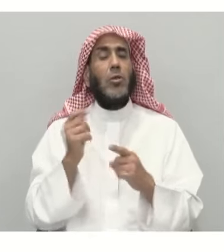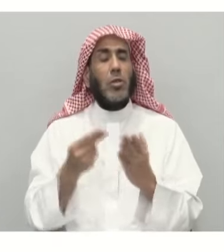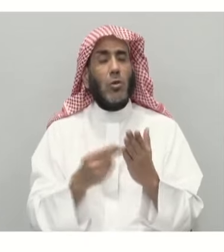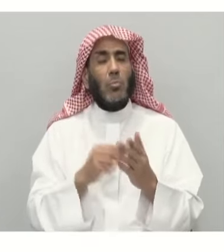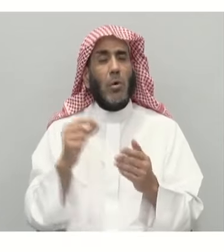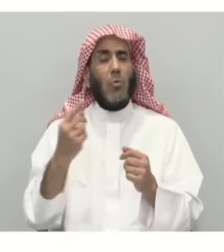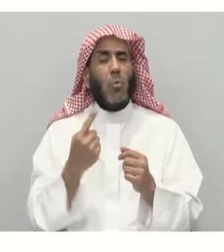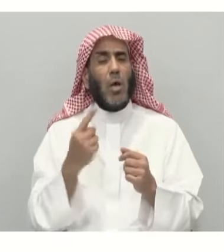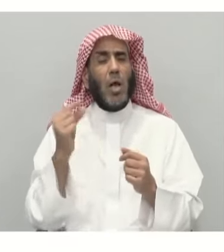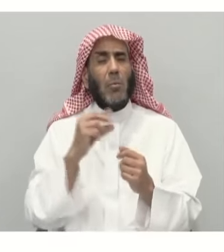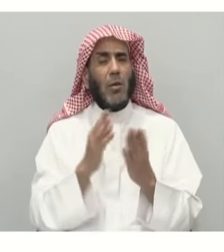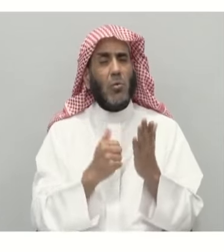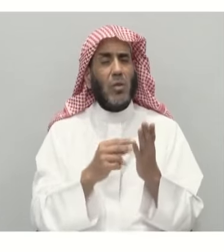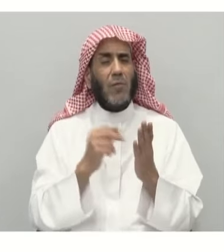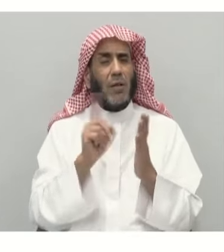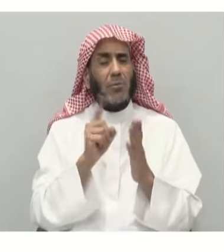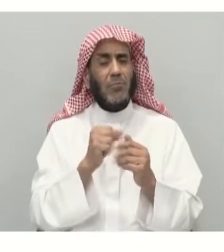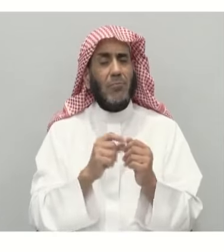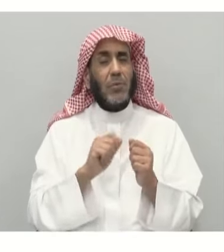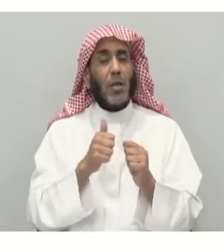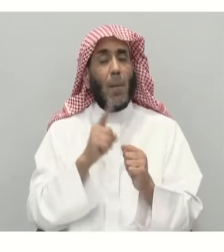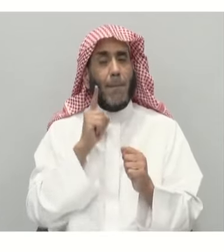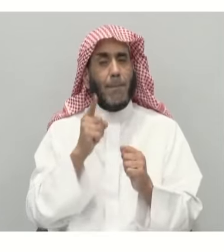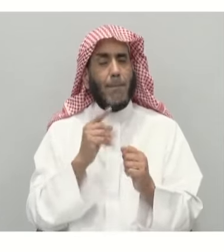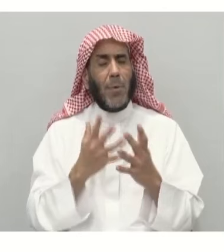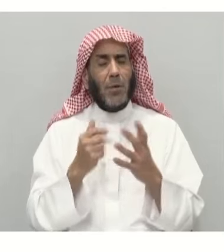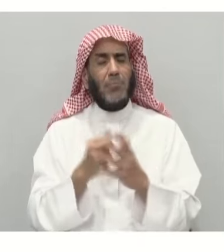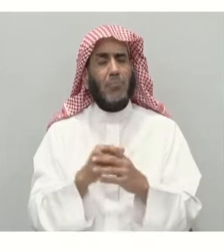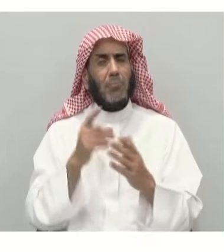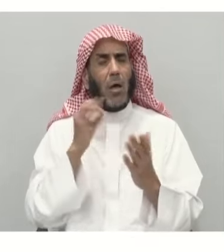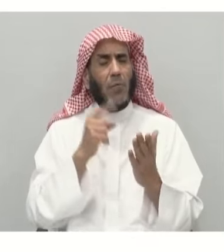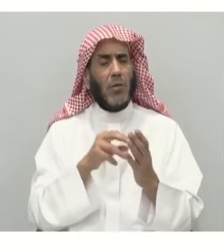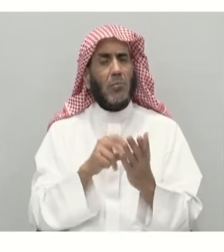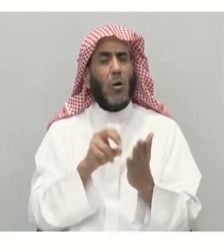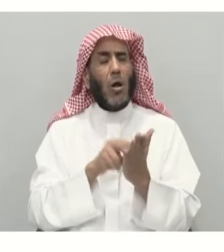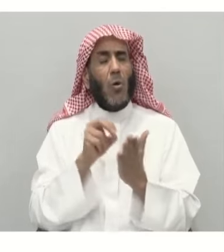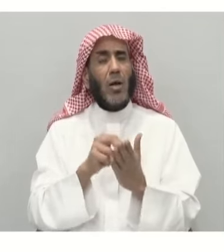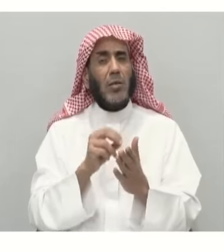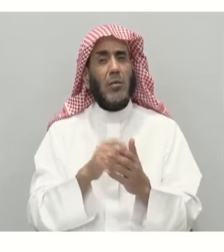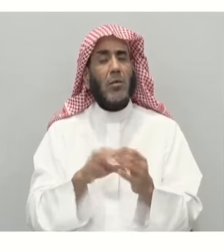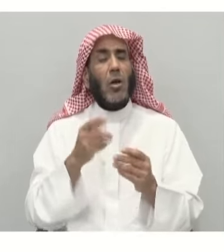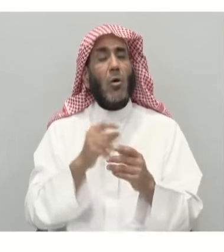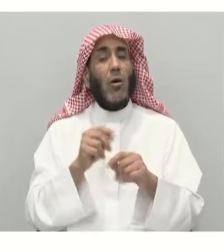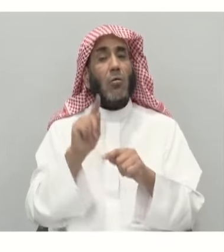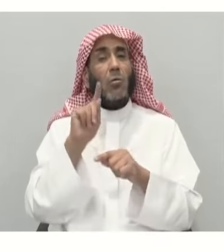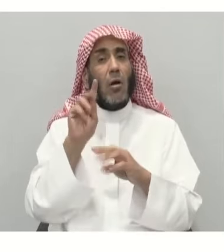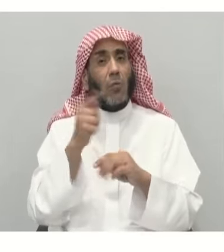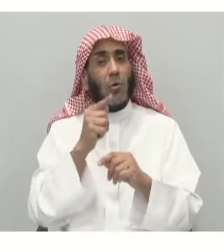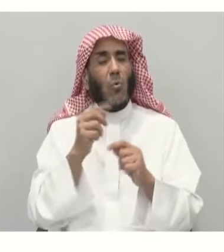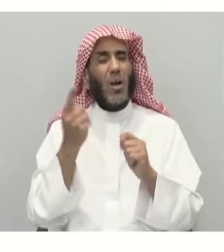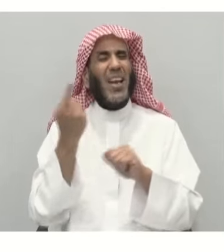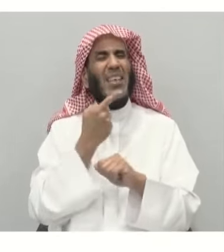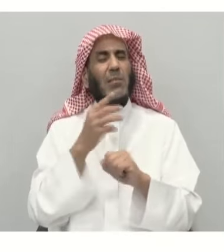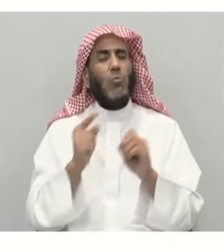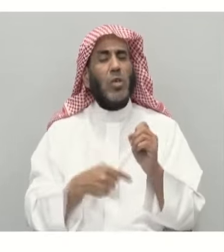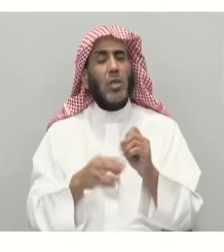كلمات تتوسطها همزه فان هذا يتطلب منك احيانا معرفه بالقواعد النحويه اللي هو الرفع والنصب والجر لتحديد